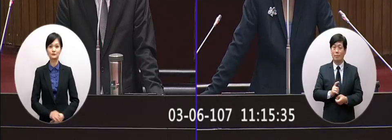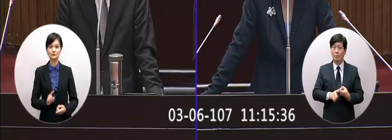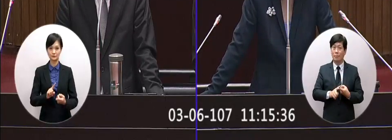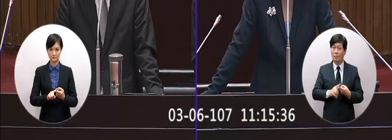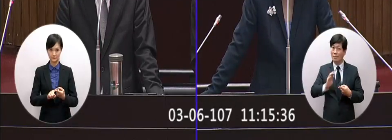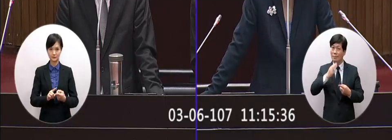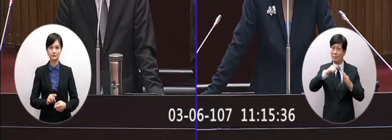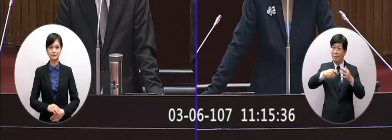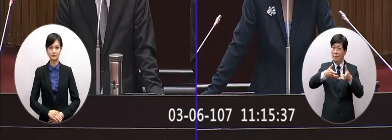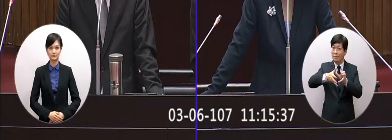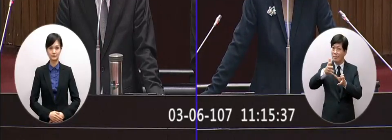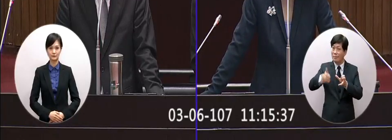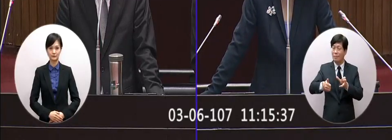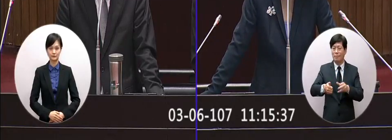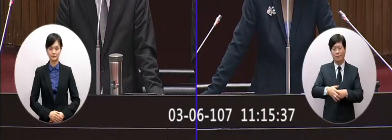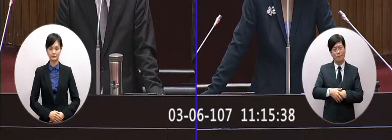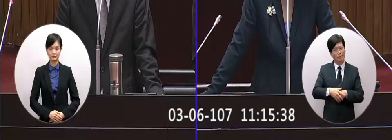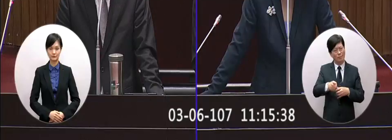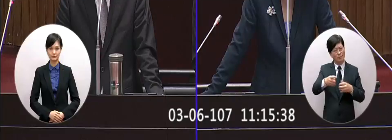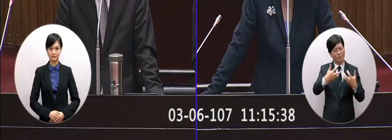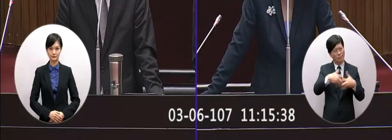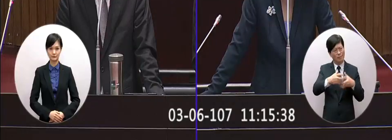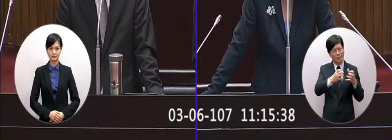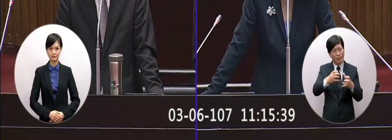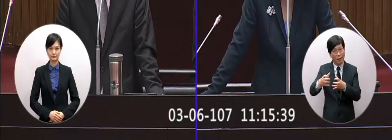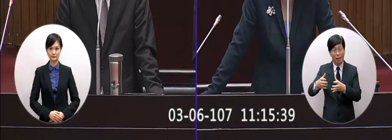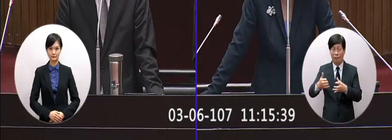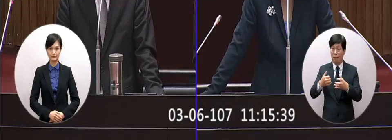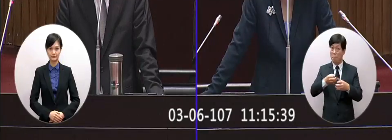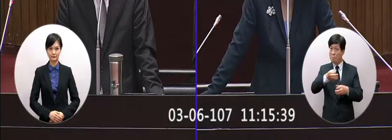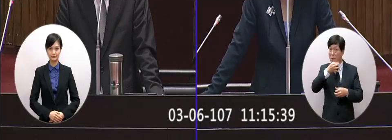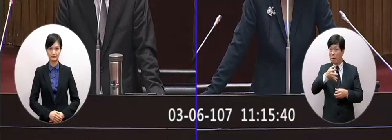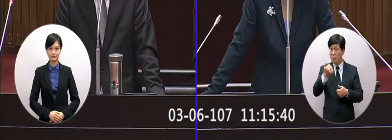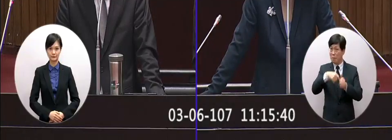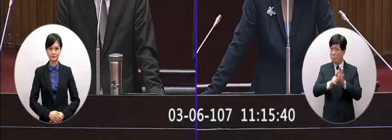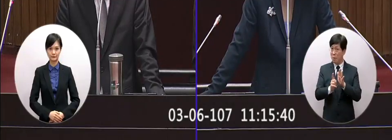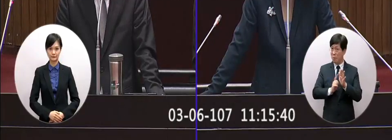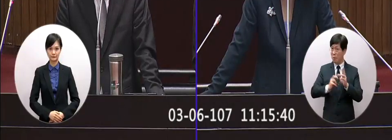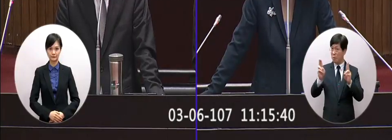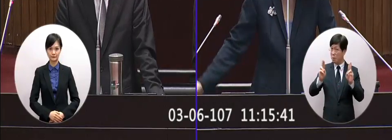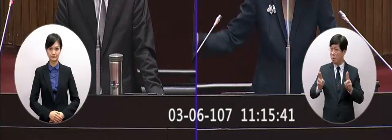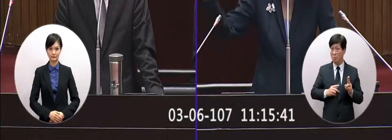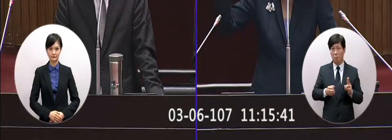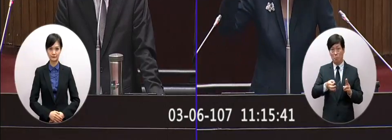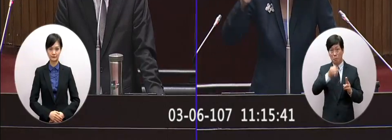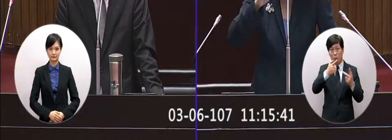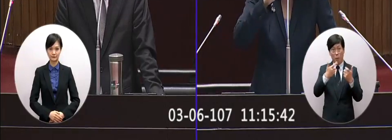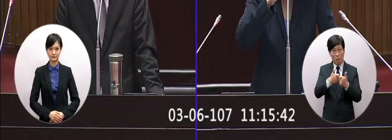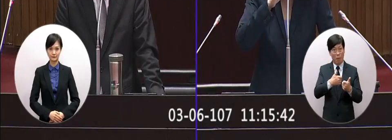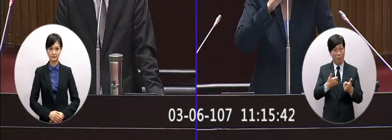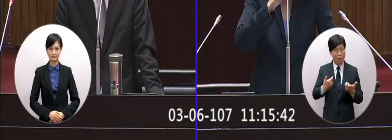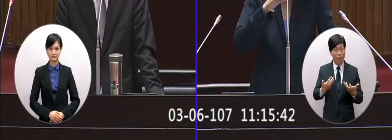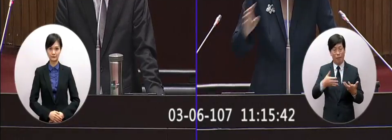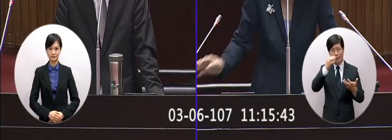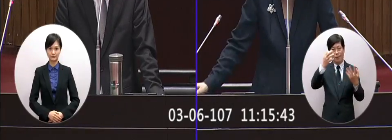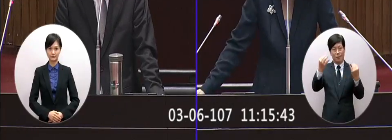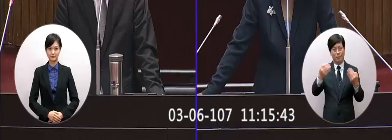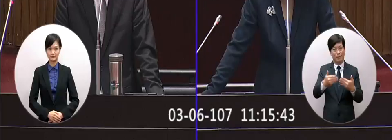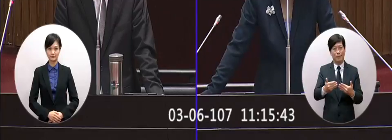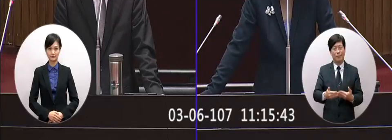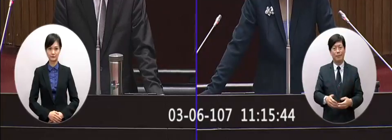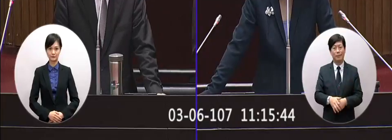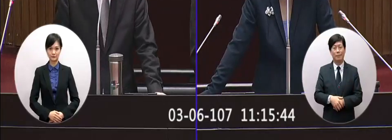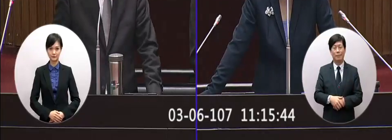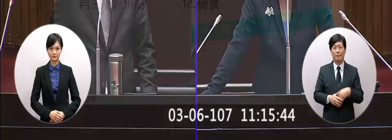但是部长，设备的量够表示我们的发电就够足吗？我们来看一个数据，各位，我们来看一个数